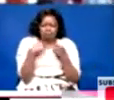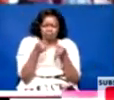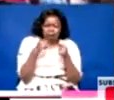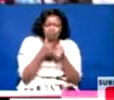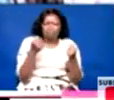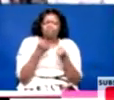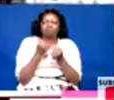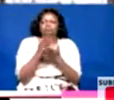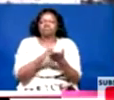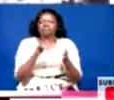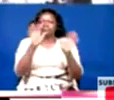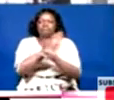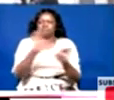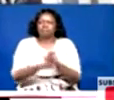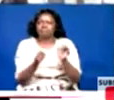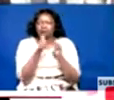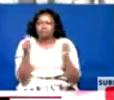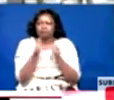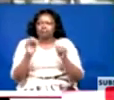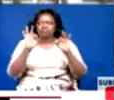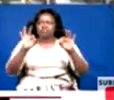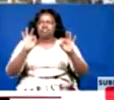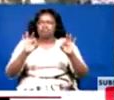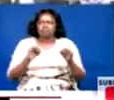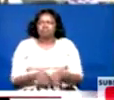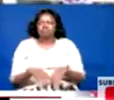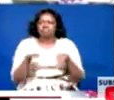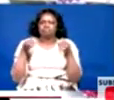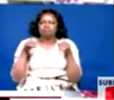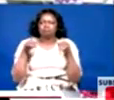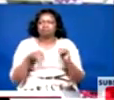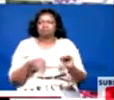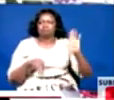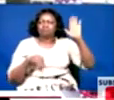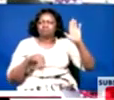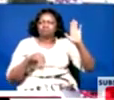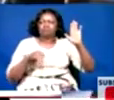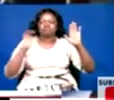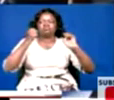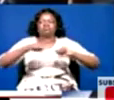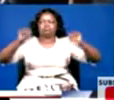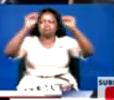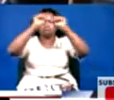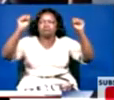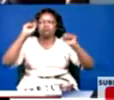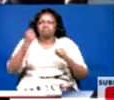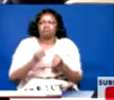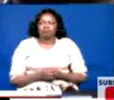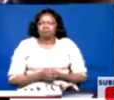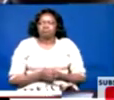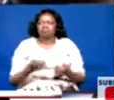kuhakikisha kila kitu kiko katika hali nzuri kusubiria uapisho wa rais wa tano wa Kenya. We've gone